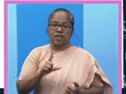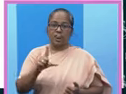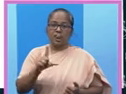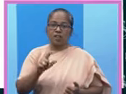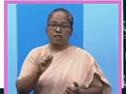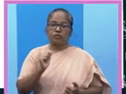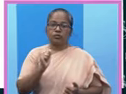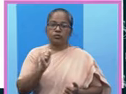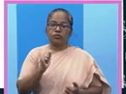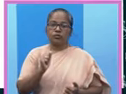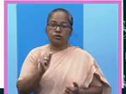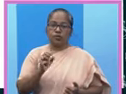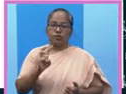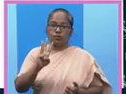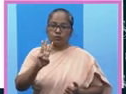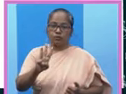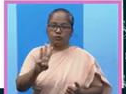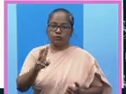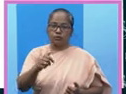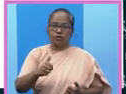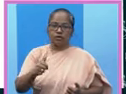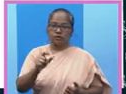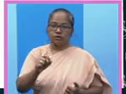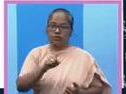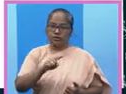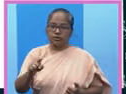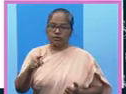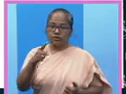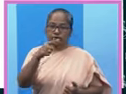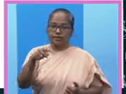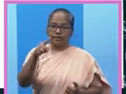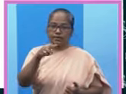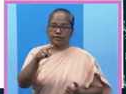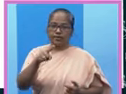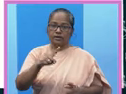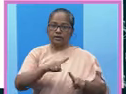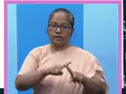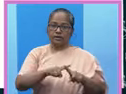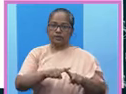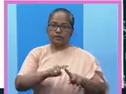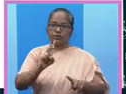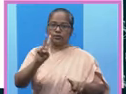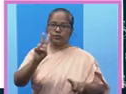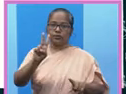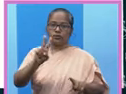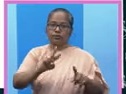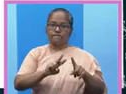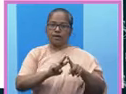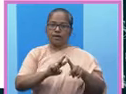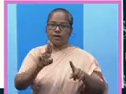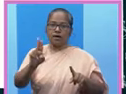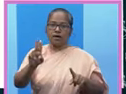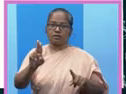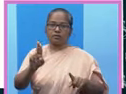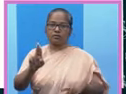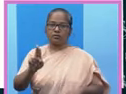எல், சொல்லுங்க பாப்போம். 360° தீட்டா எனில் 2πr.